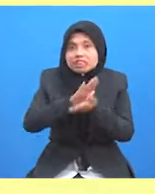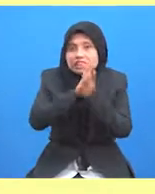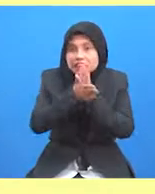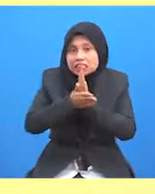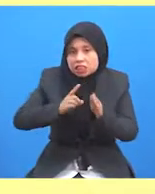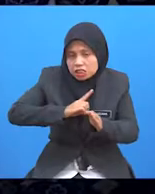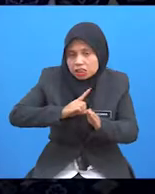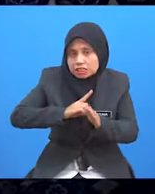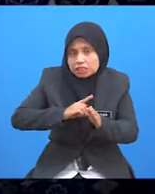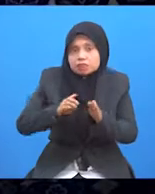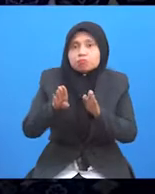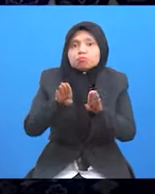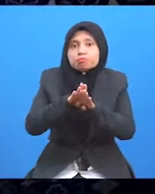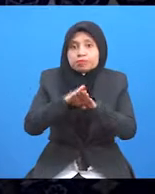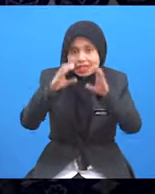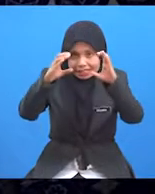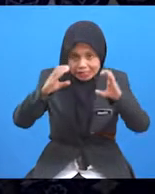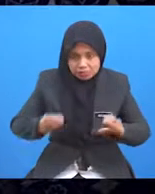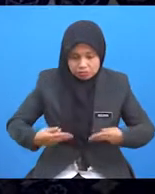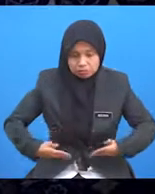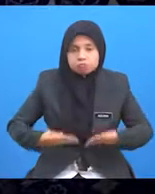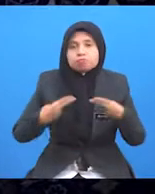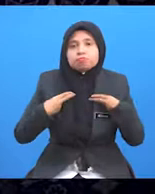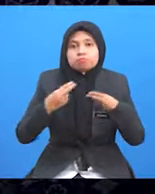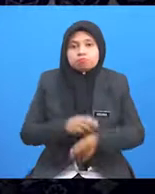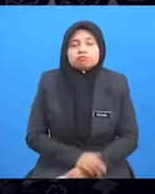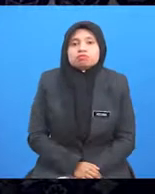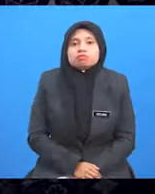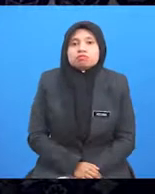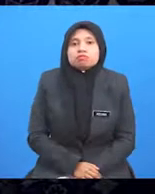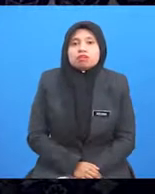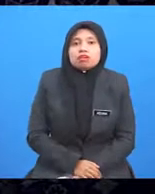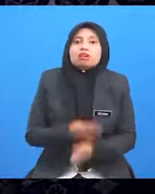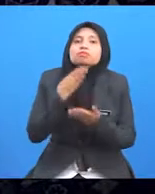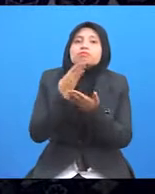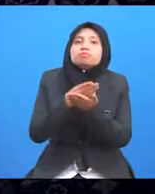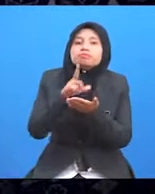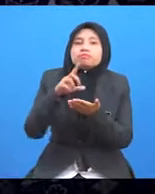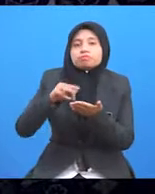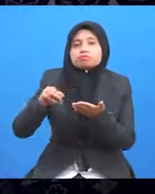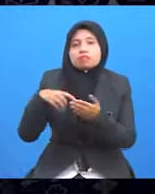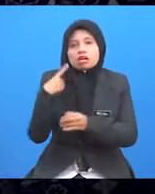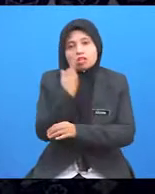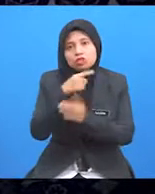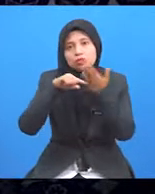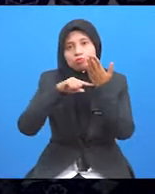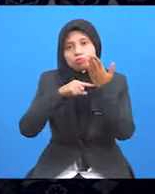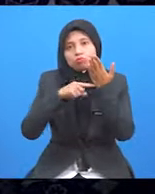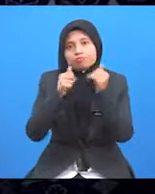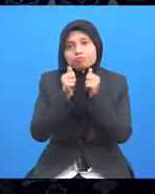hidup. Baiklah murid-murid, kita mulakan dahulu dengan tuntutan pertama,